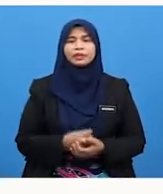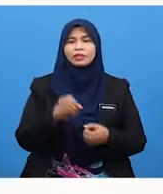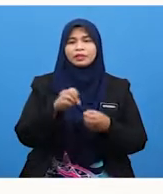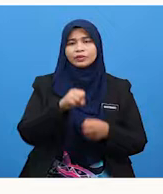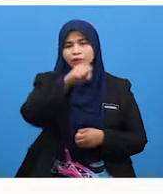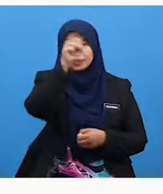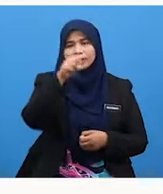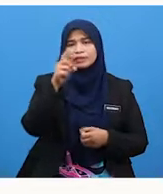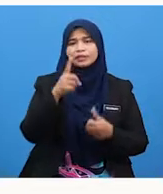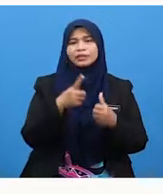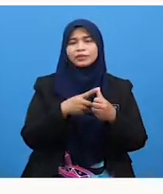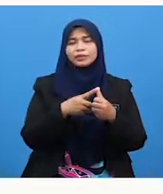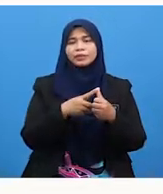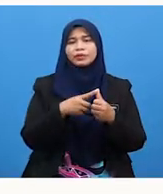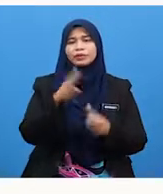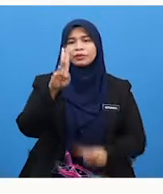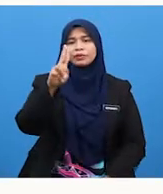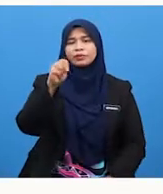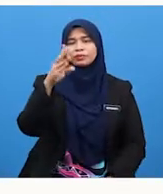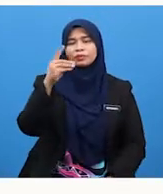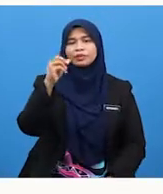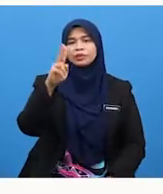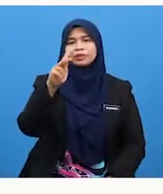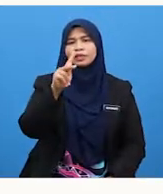Soalan pertama, bundarkan